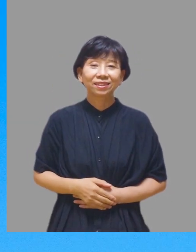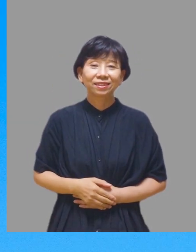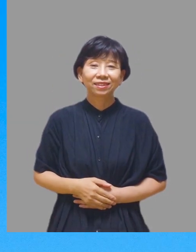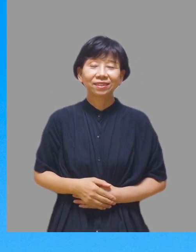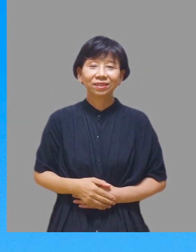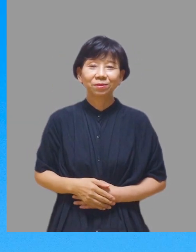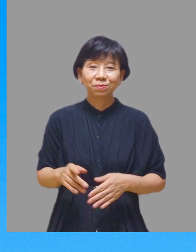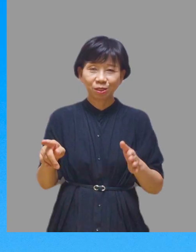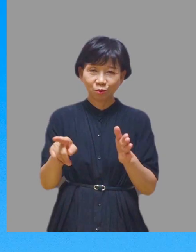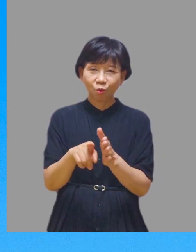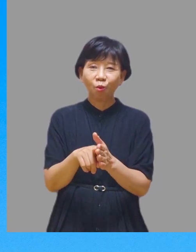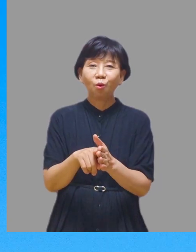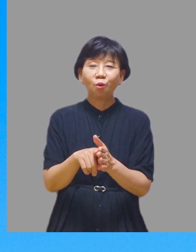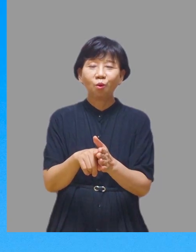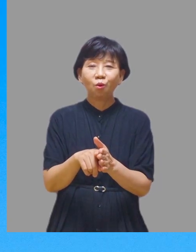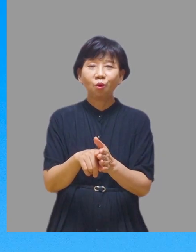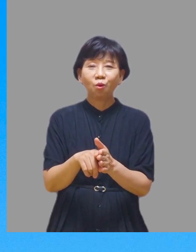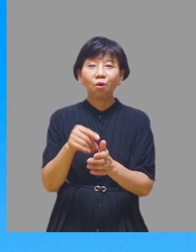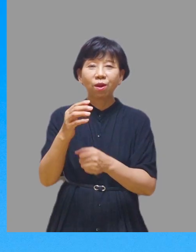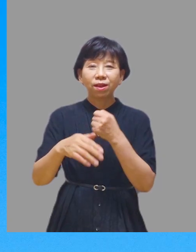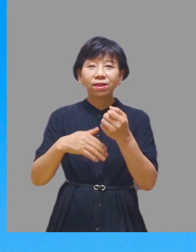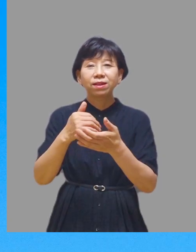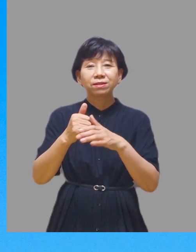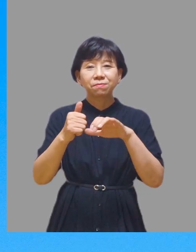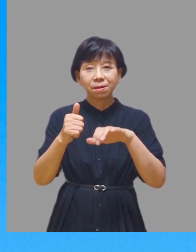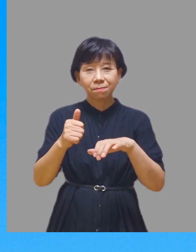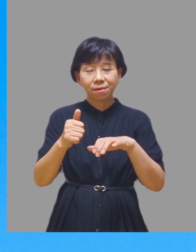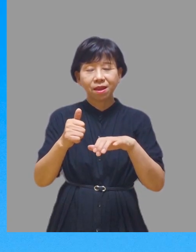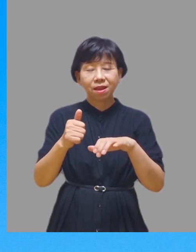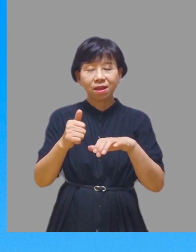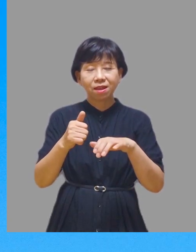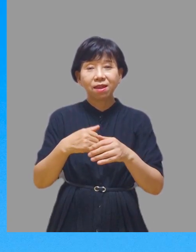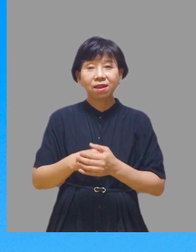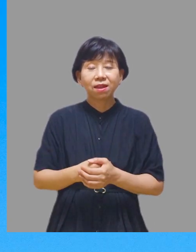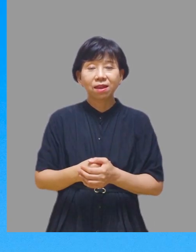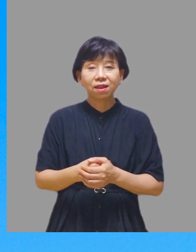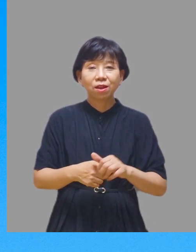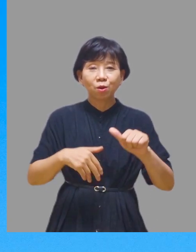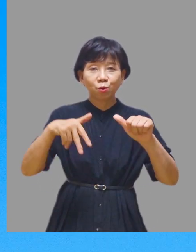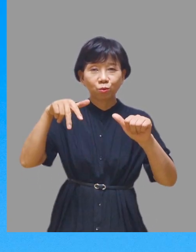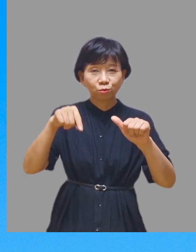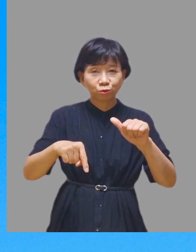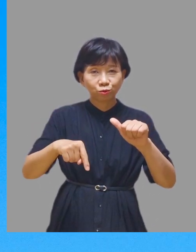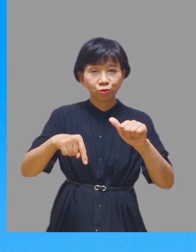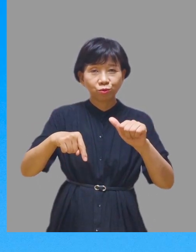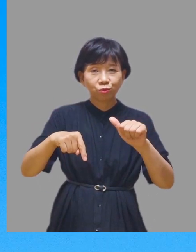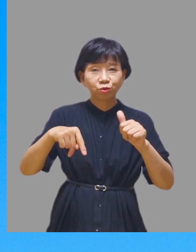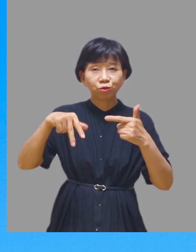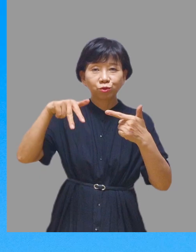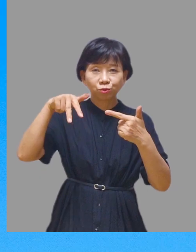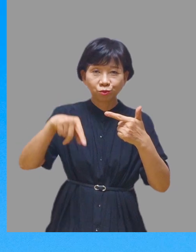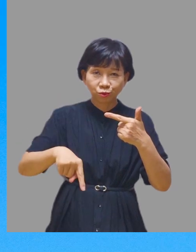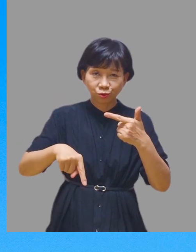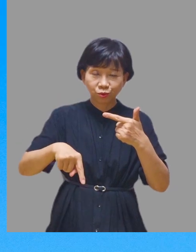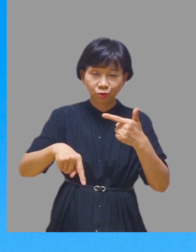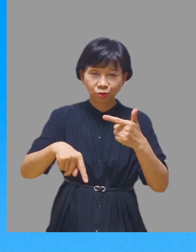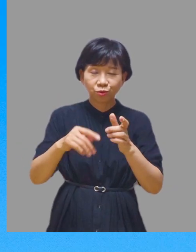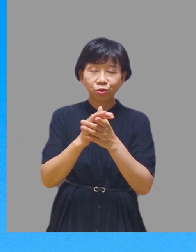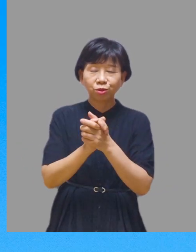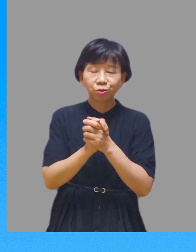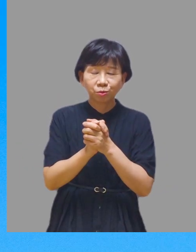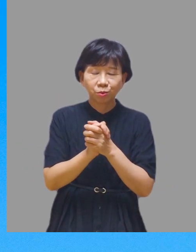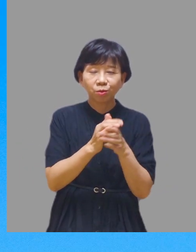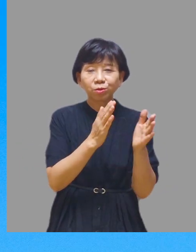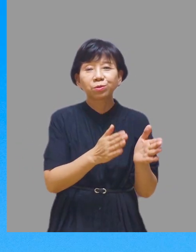줄 믿고 또 하나님 앞에 한 5주, 6주 되는 그런 말씀들을 미리 기도하면서